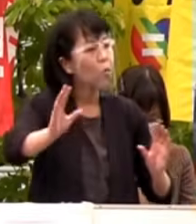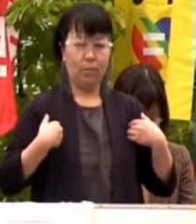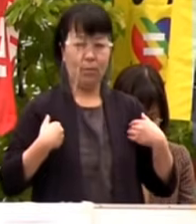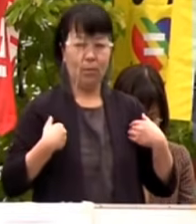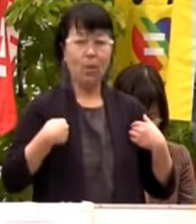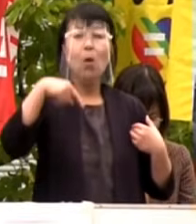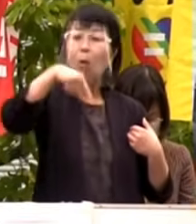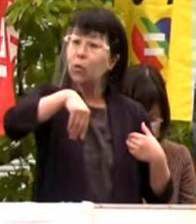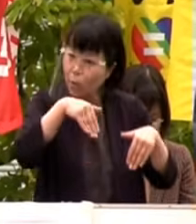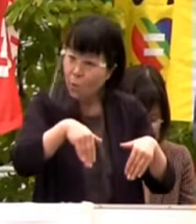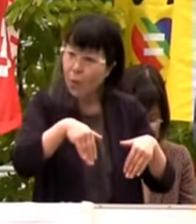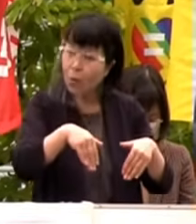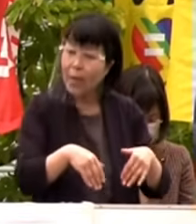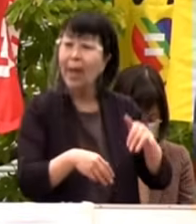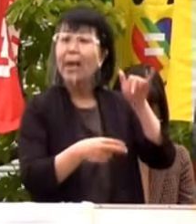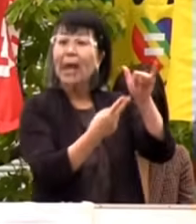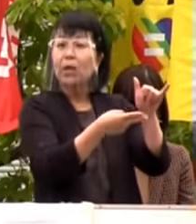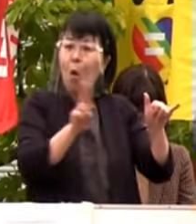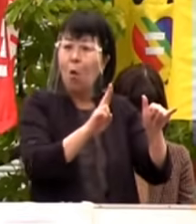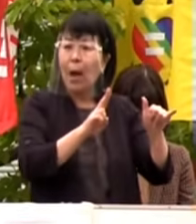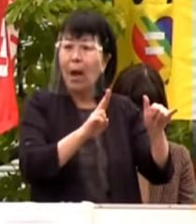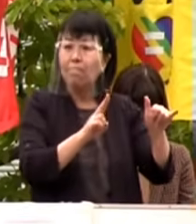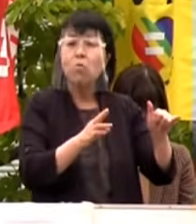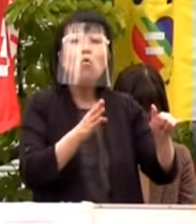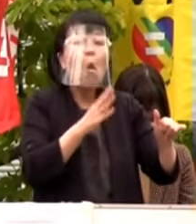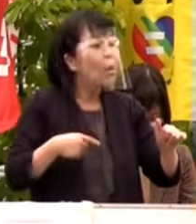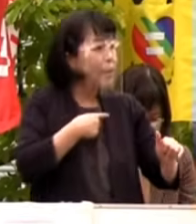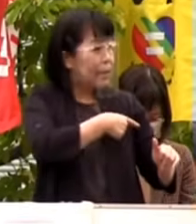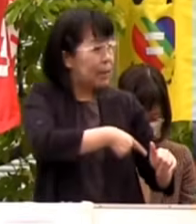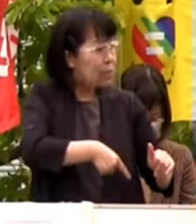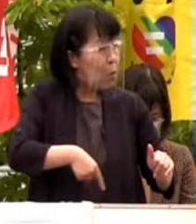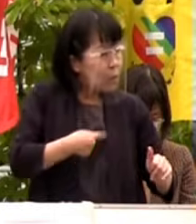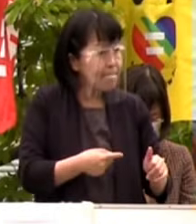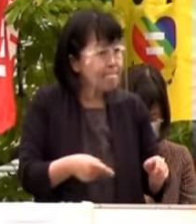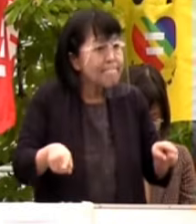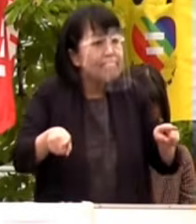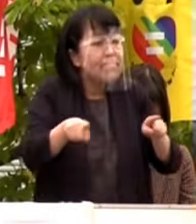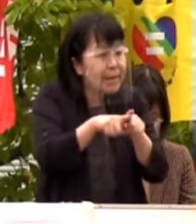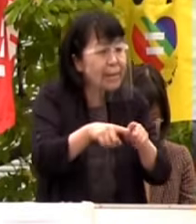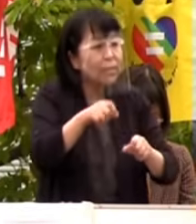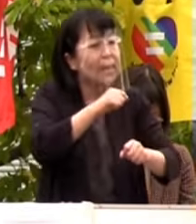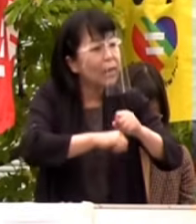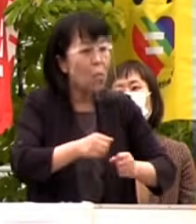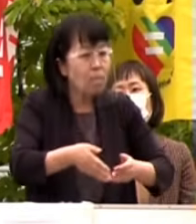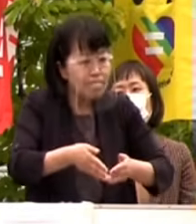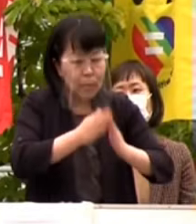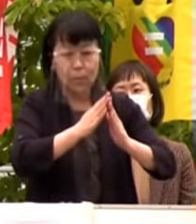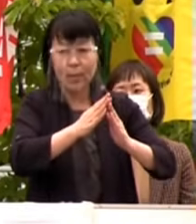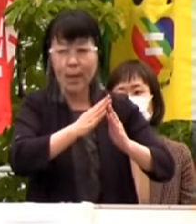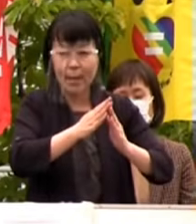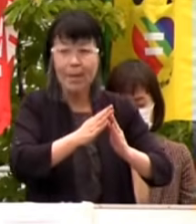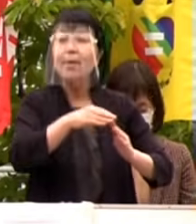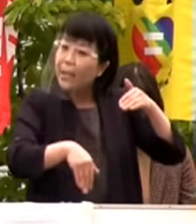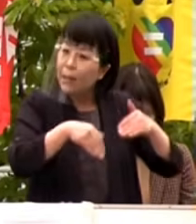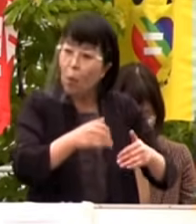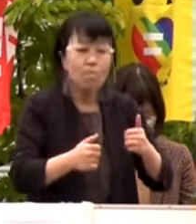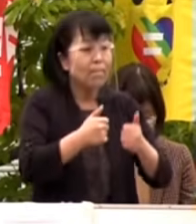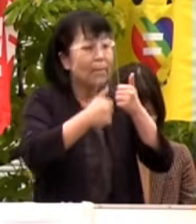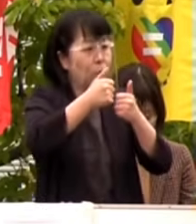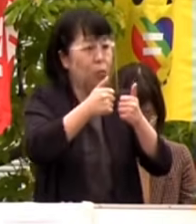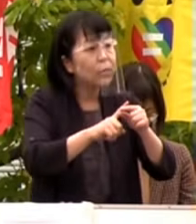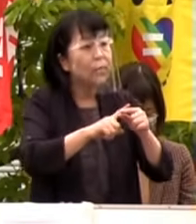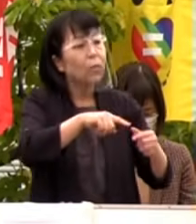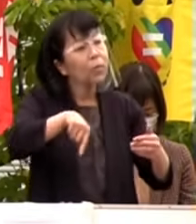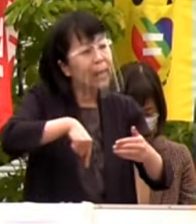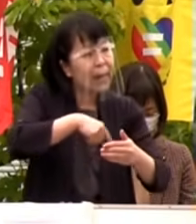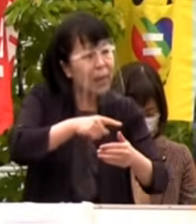ね、野党が本気の共闘の体制を作って選挙を戦っている、そのことを皆さんに報告したいんです